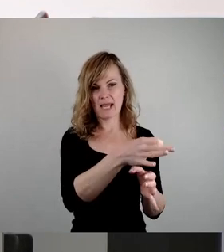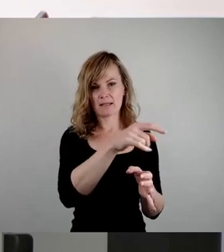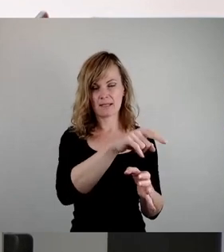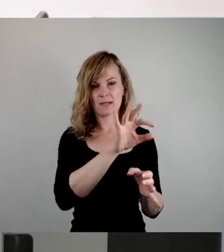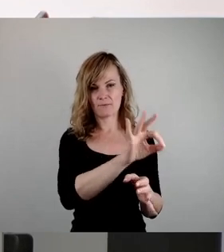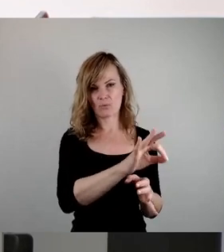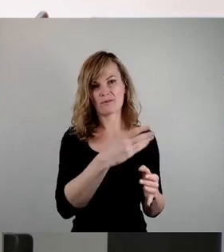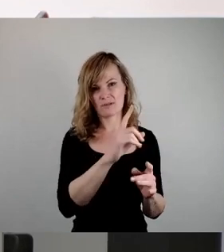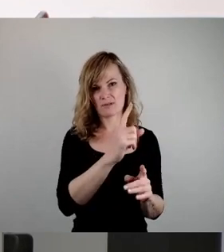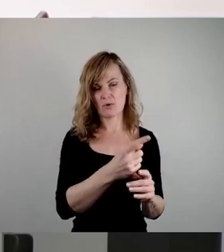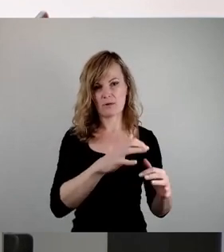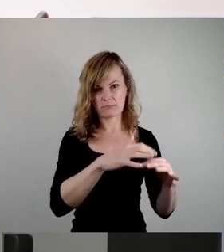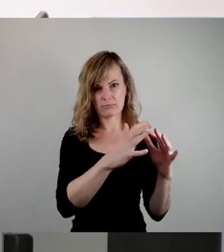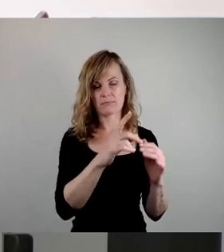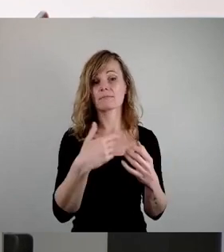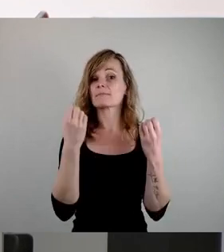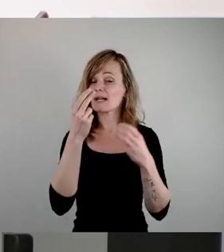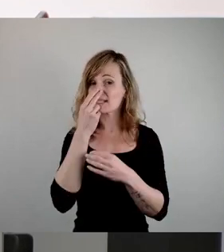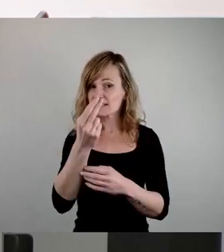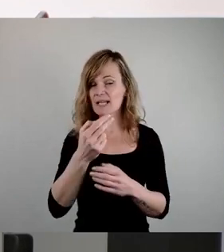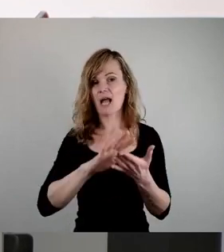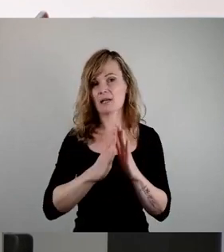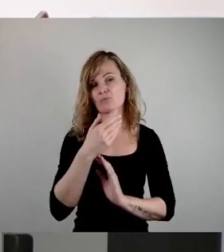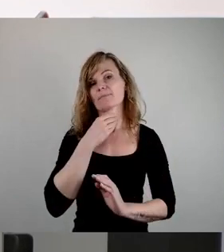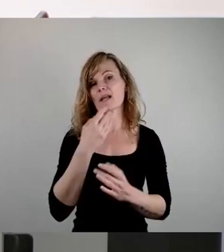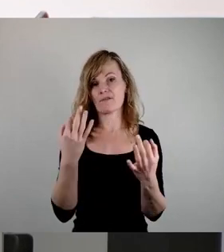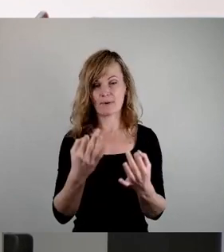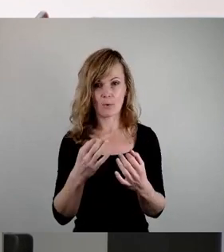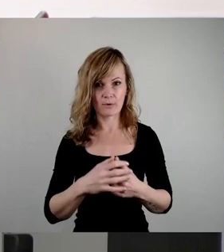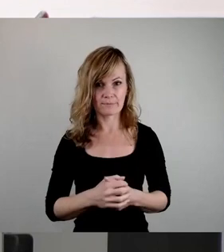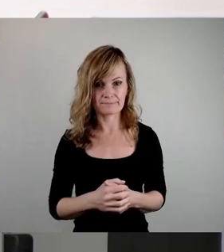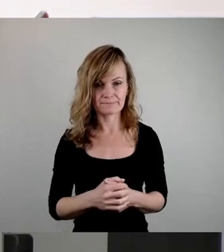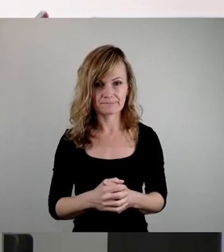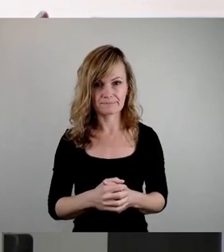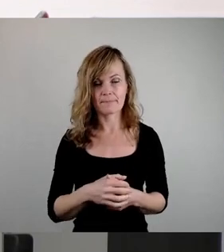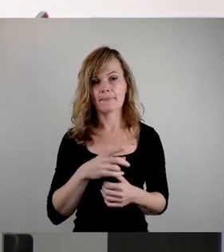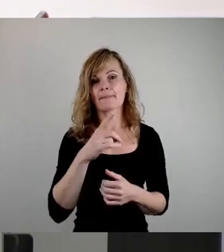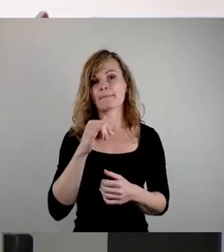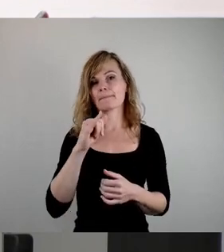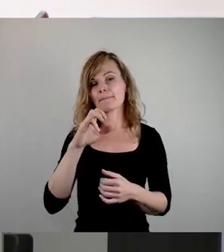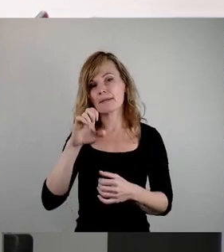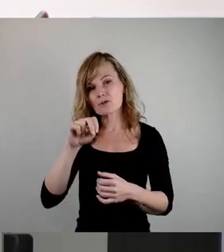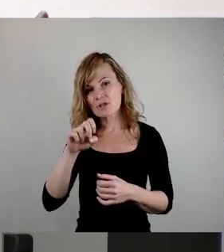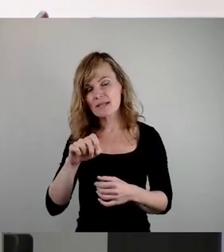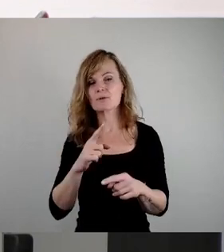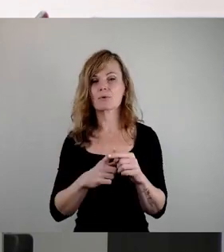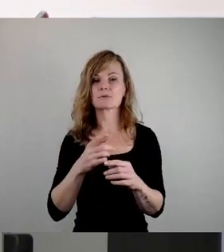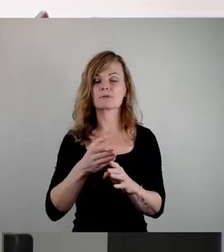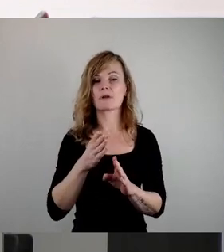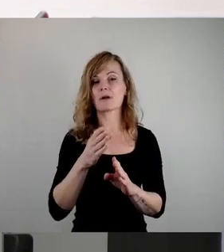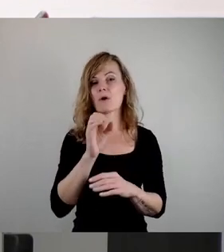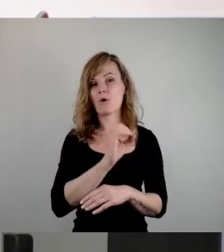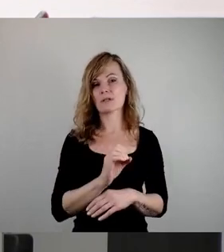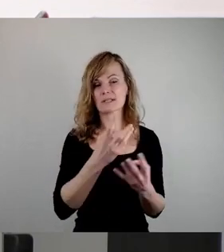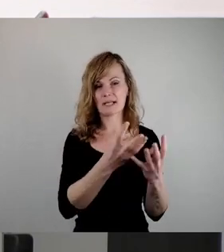besteht. In der Grundlagenbetrachtung zu einer Elbbehrung zwischen Pieschen und dem Ostergehege vom Juli 2021